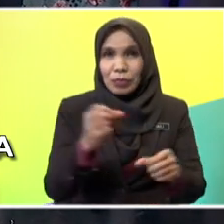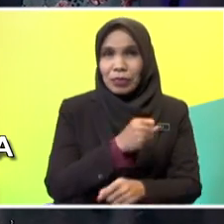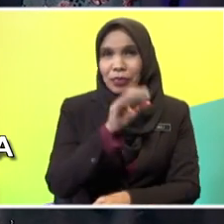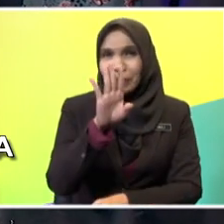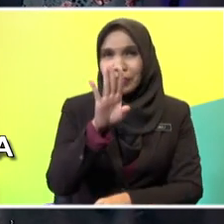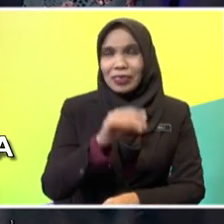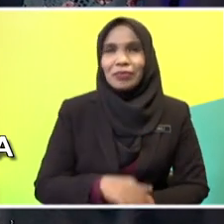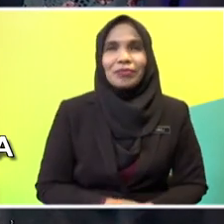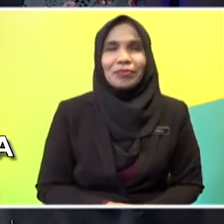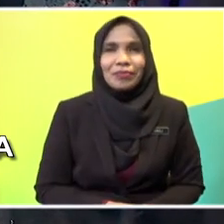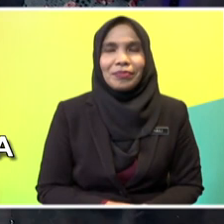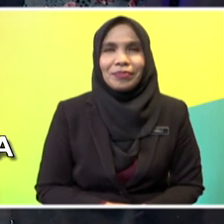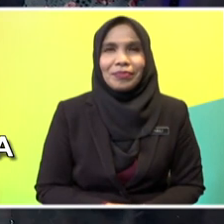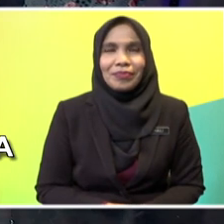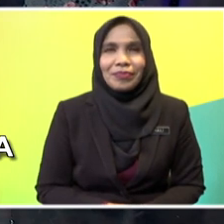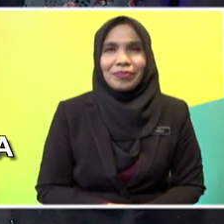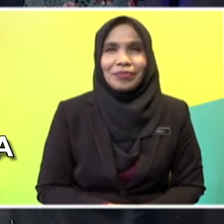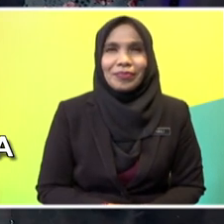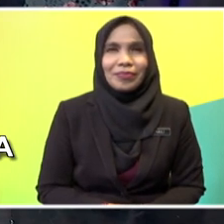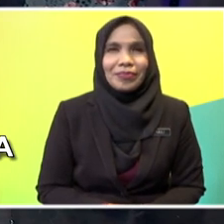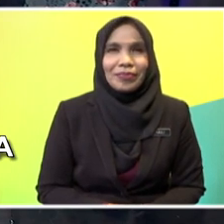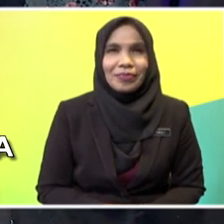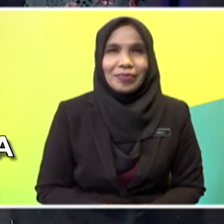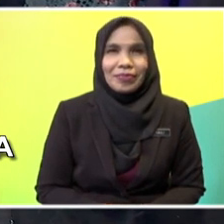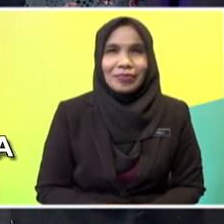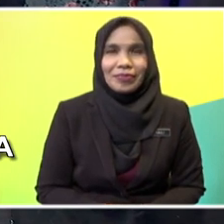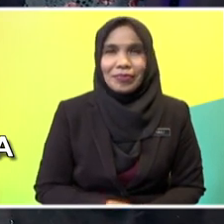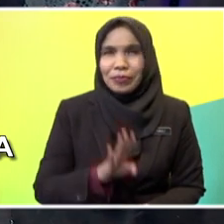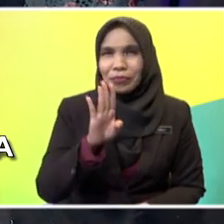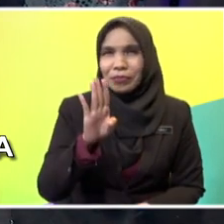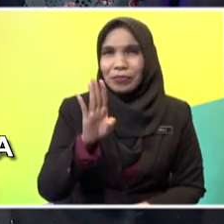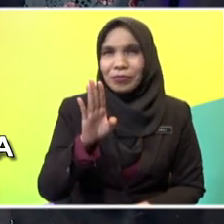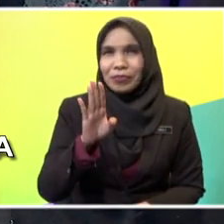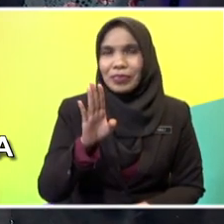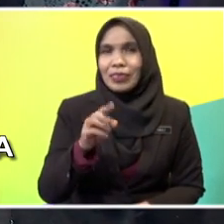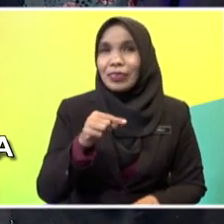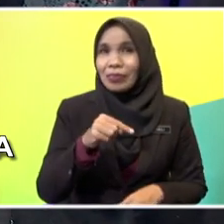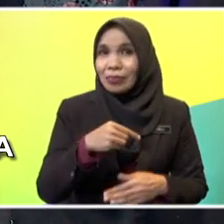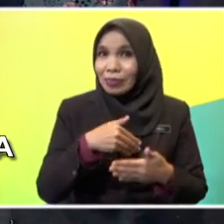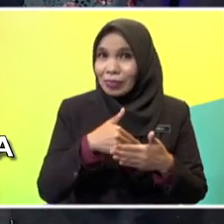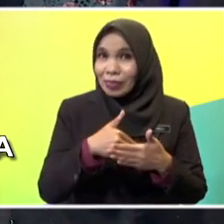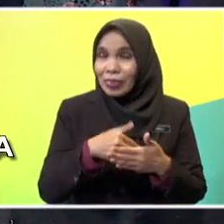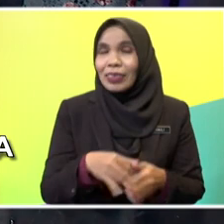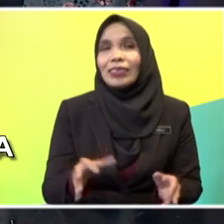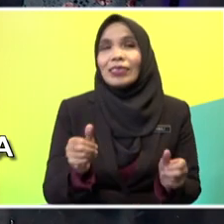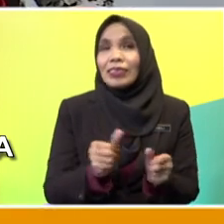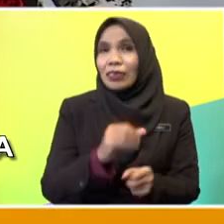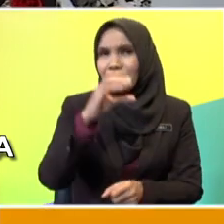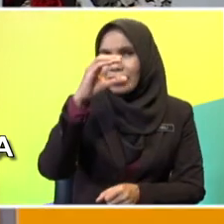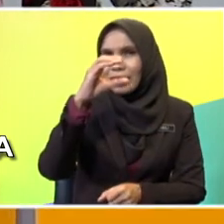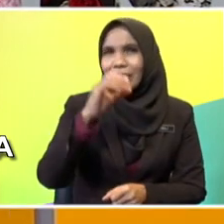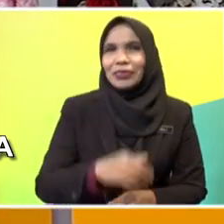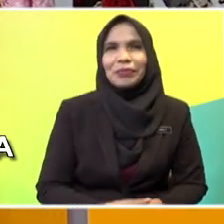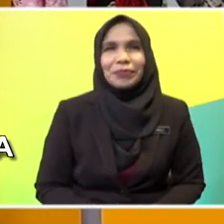pun. Baik. B-nya mestilah di sebelah C, Cikgu. Okey.